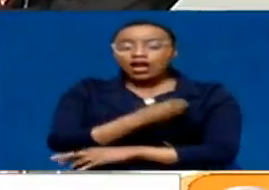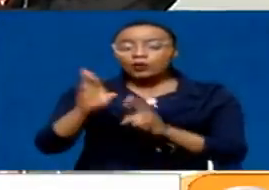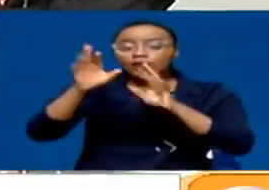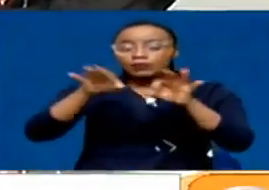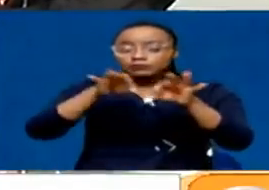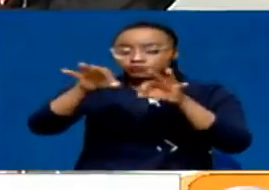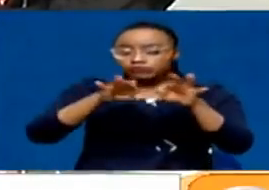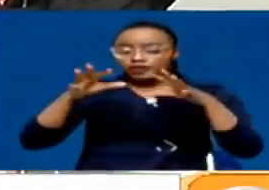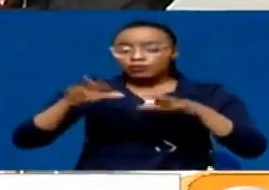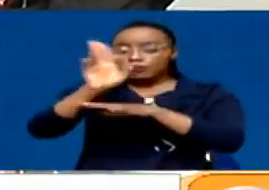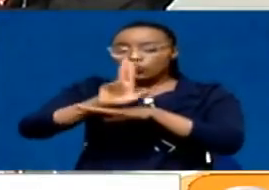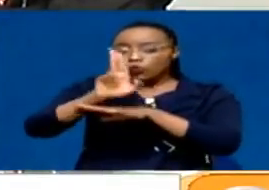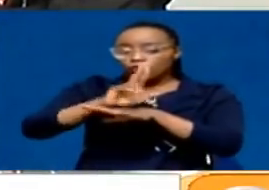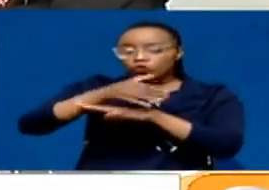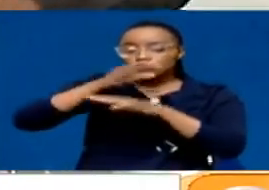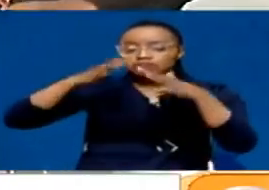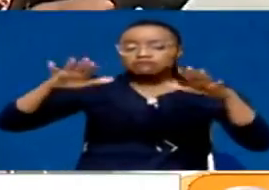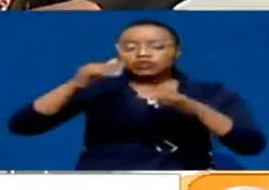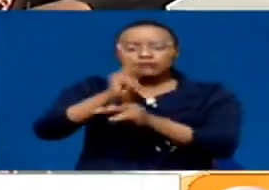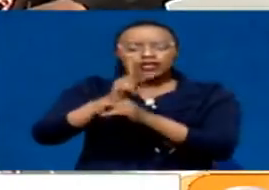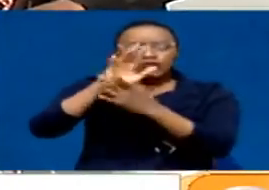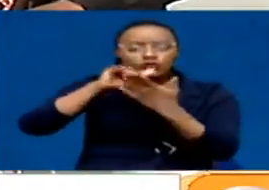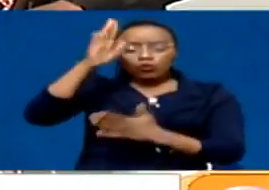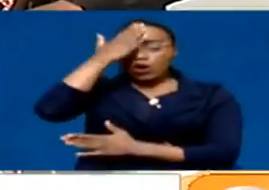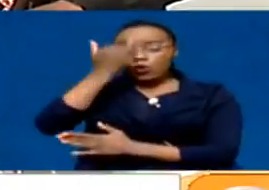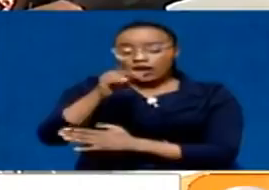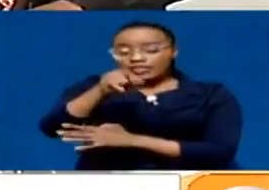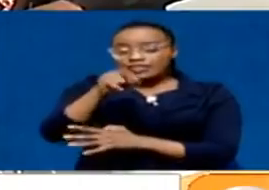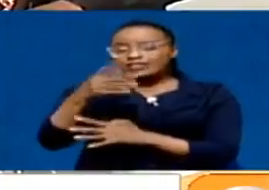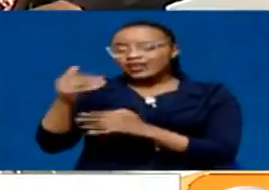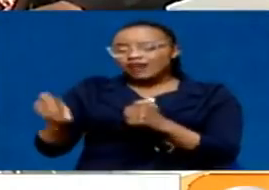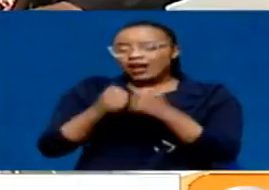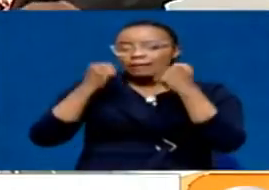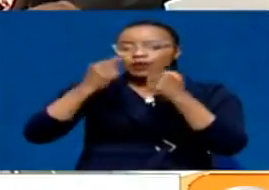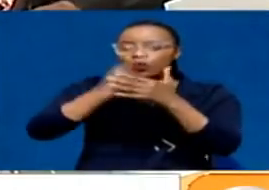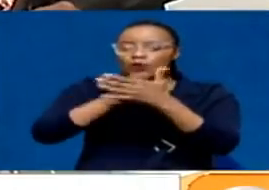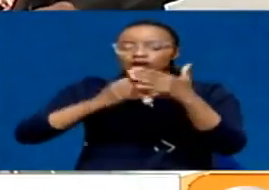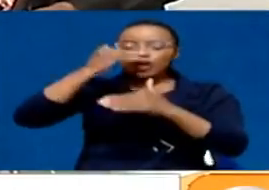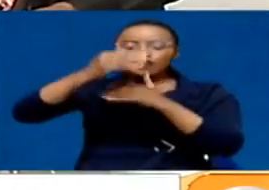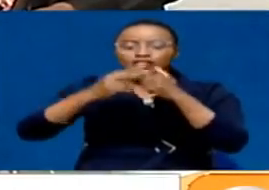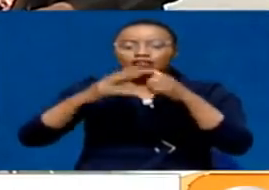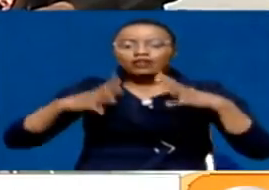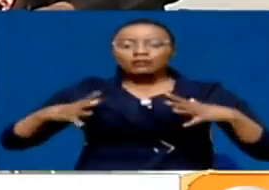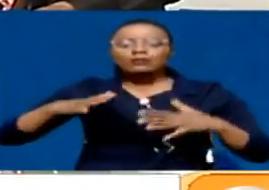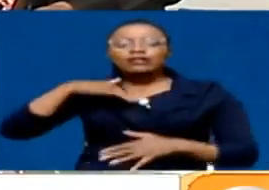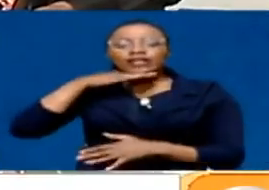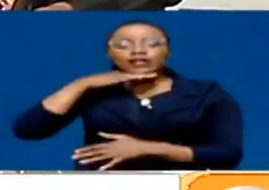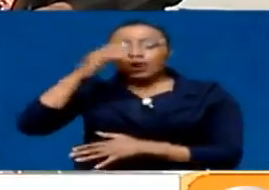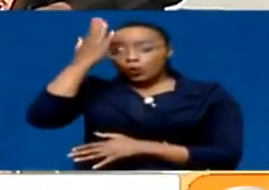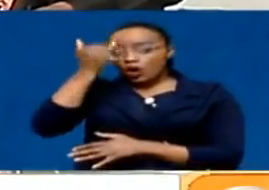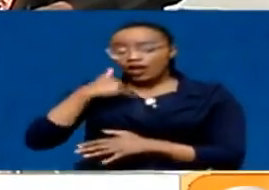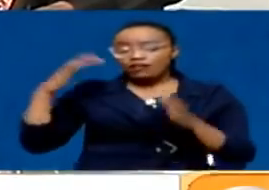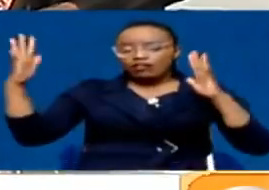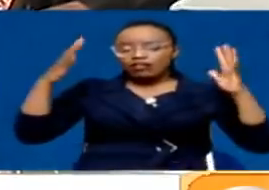Otieno, watumizi wa bahari wametakiwa kuwa waangalifu zaidi, kwani tukio hili linajiri wiki moja tu baada ya watu saba kufariki kutokana na